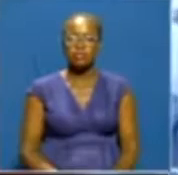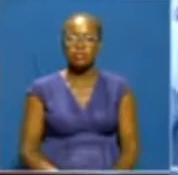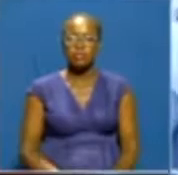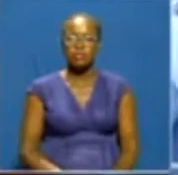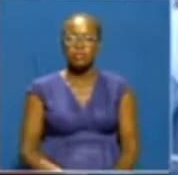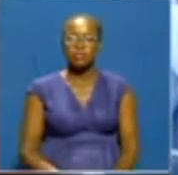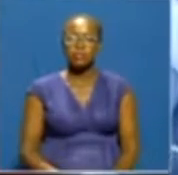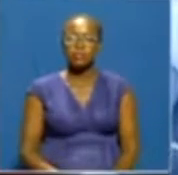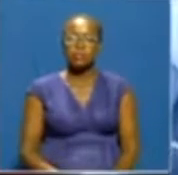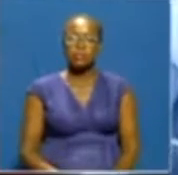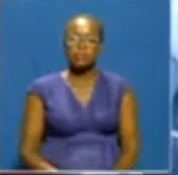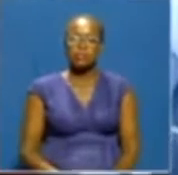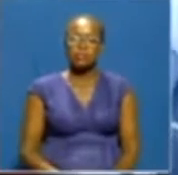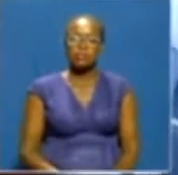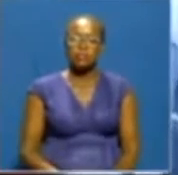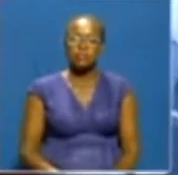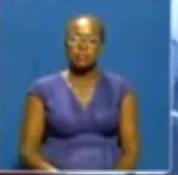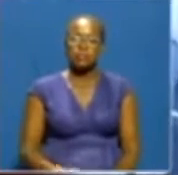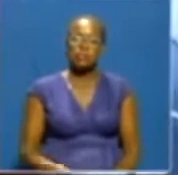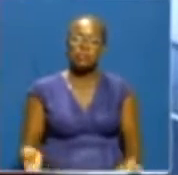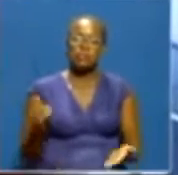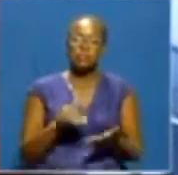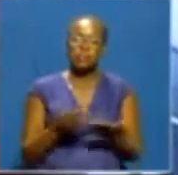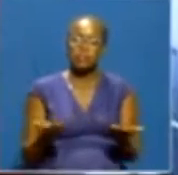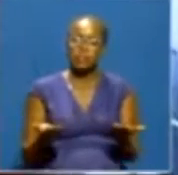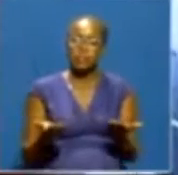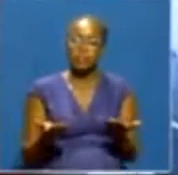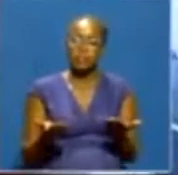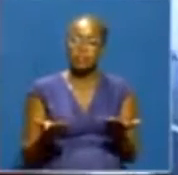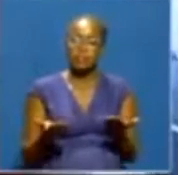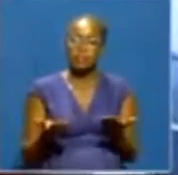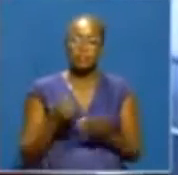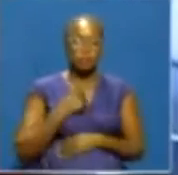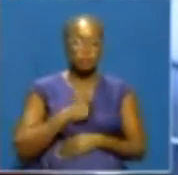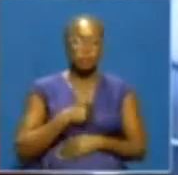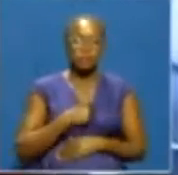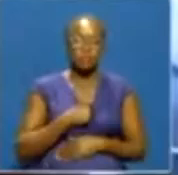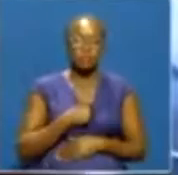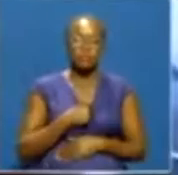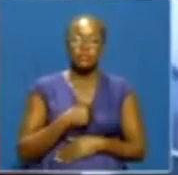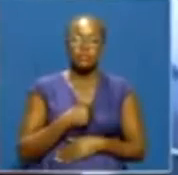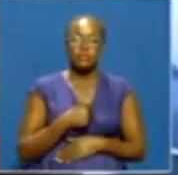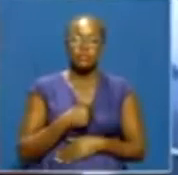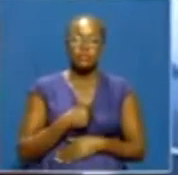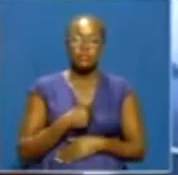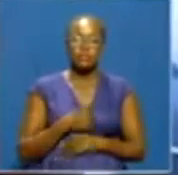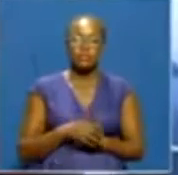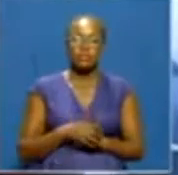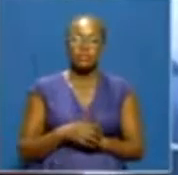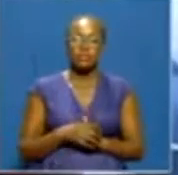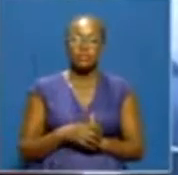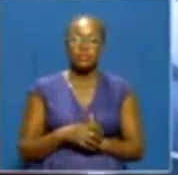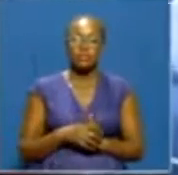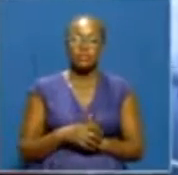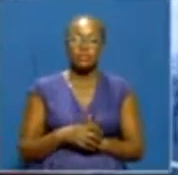Shukran Yeri, tuwakujia tena moja kwa moja tuwie radhi kwa hitilafu ya mitambo hapo awali. Lakini